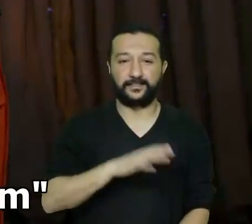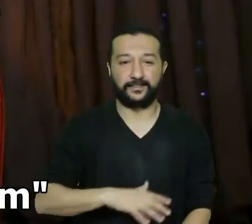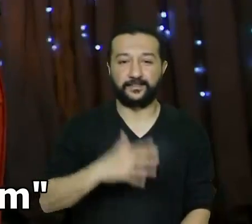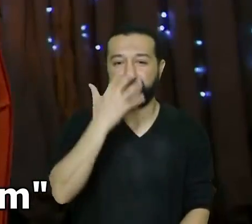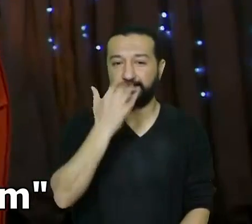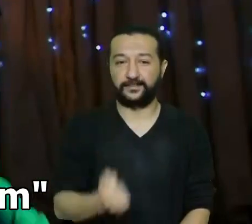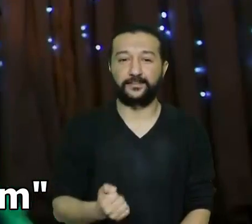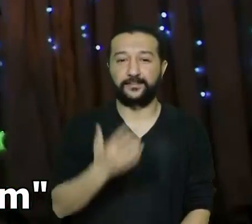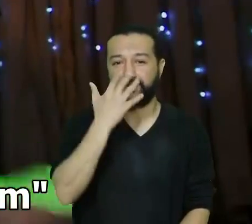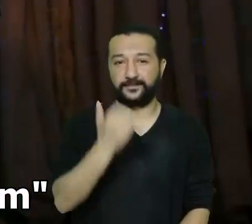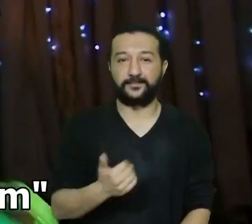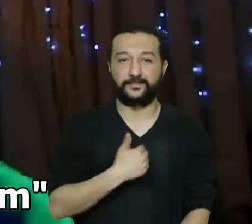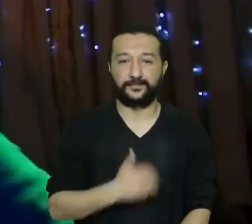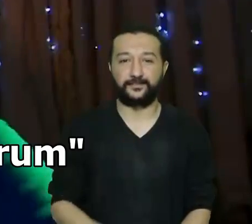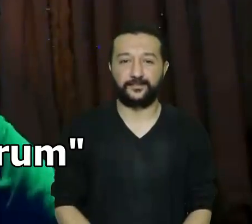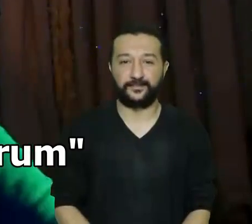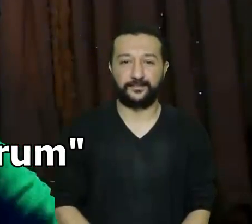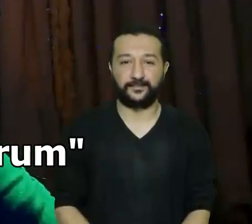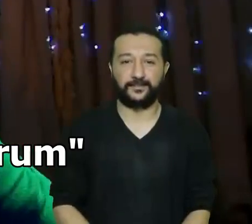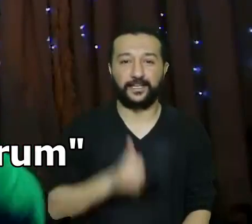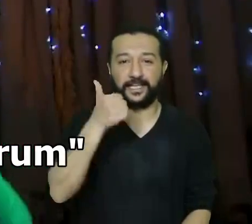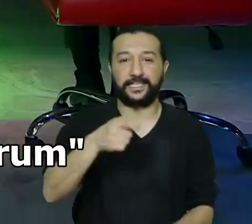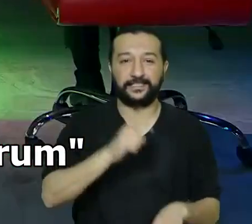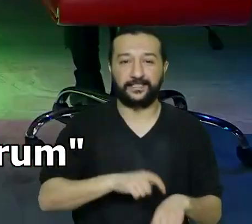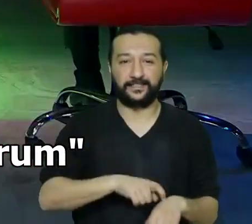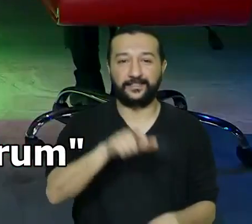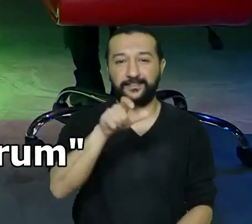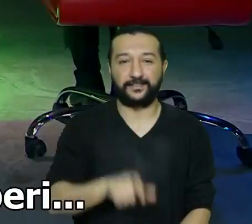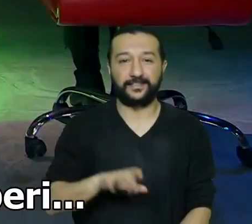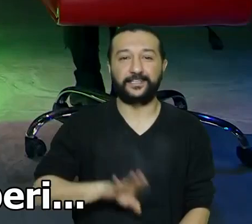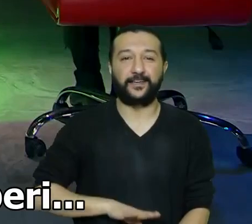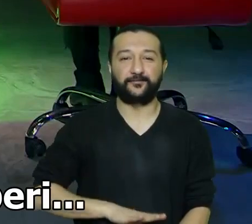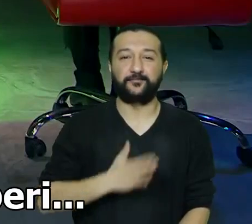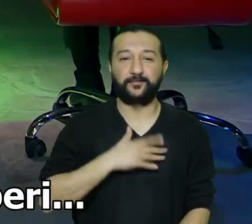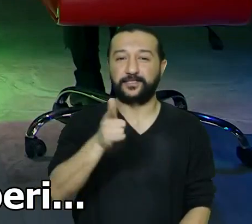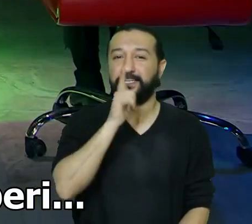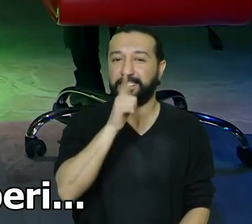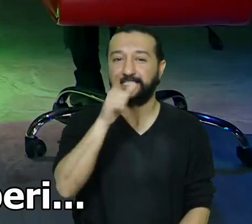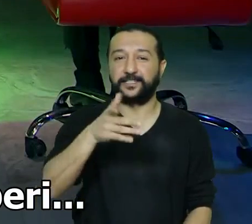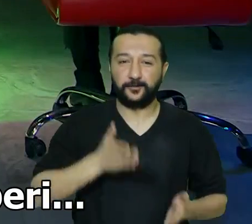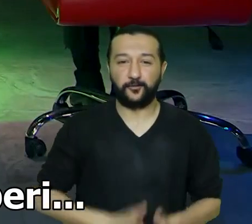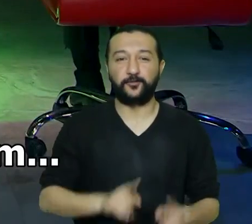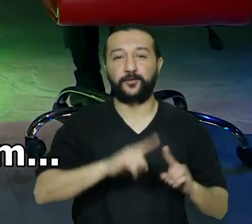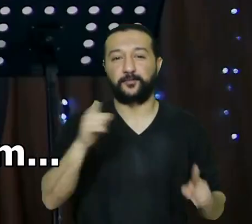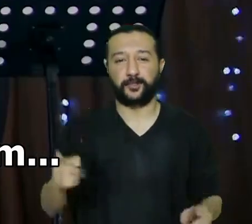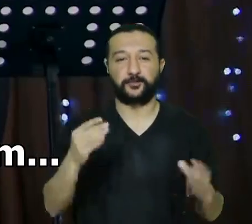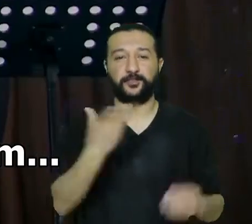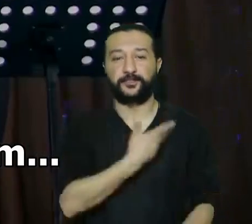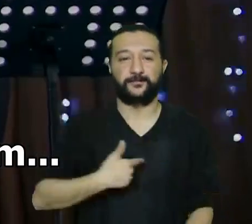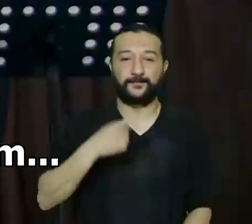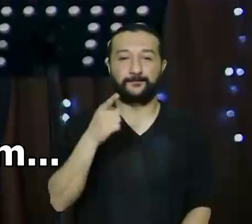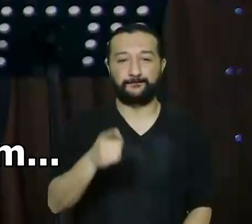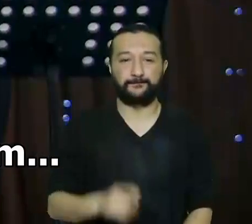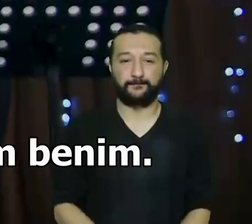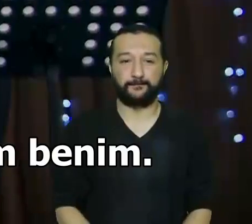Badriye koltuktaki kırmızı butona avuç içiyle basıp oğluna anında döndü. Ben bu sesi doğduğundan beri çok severim,